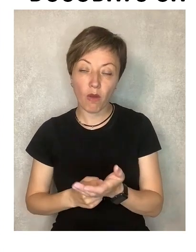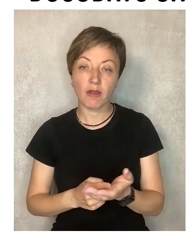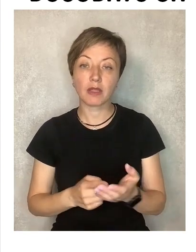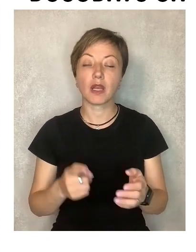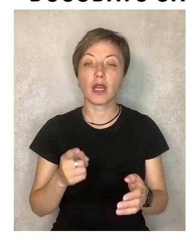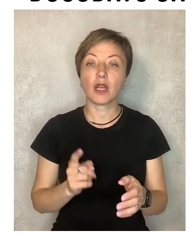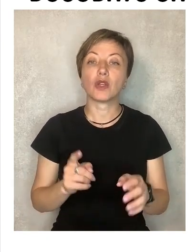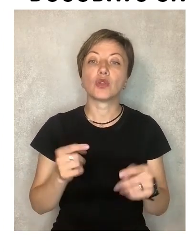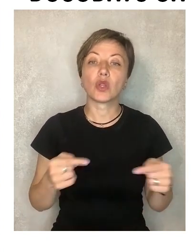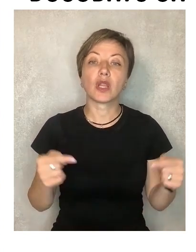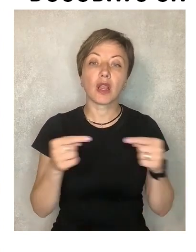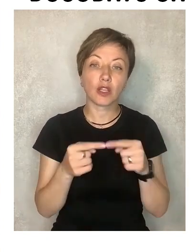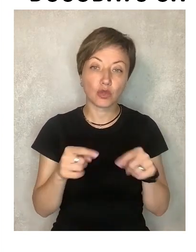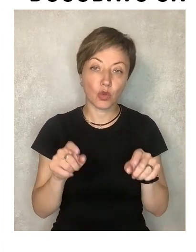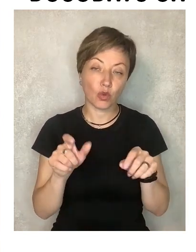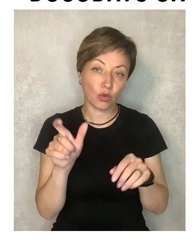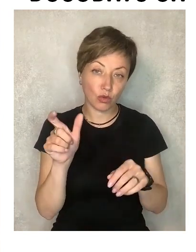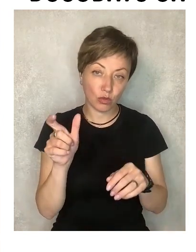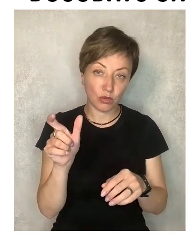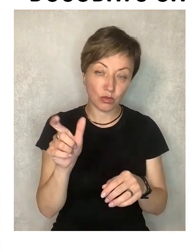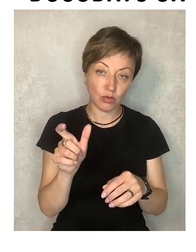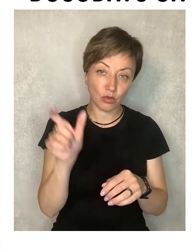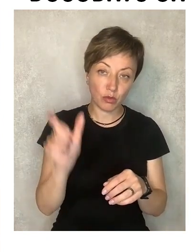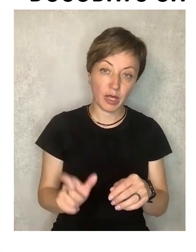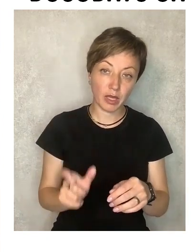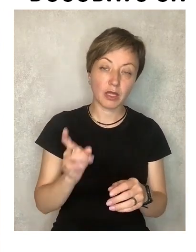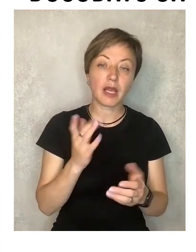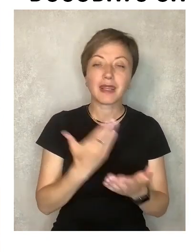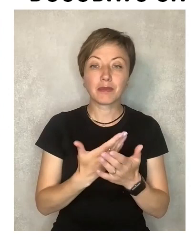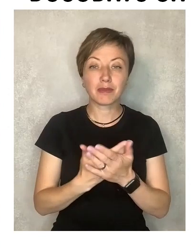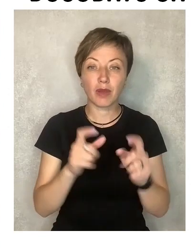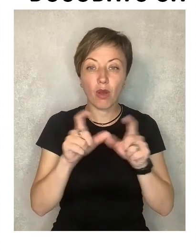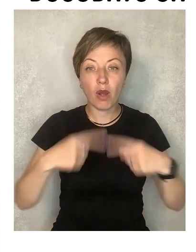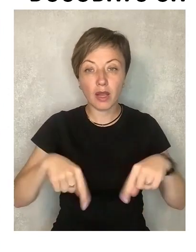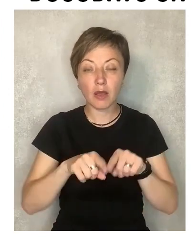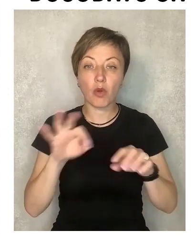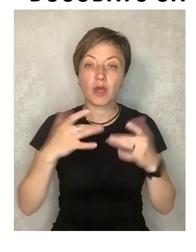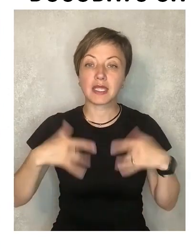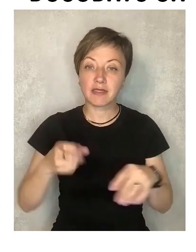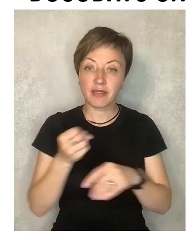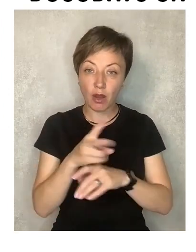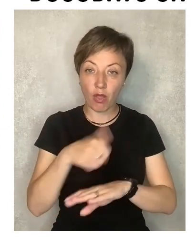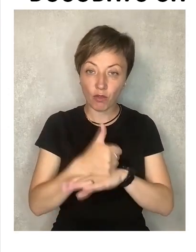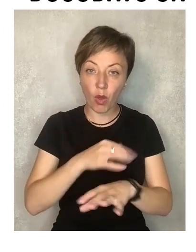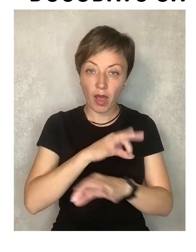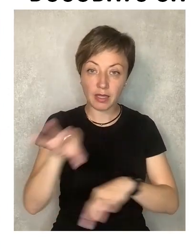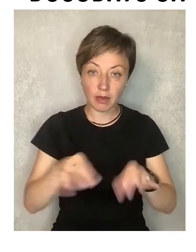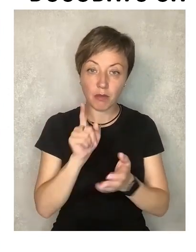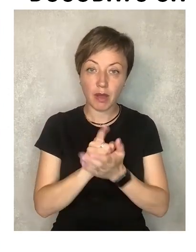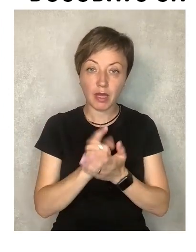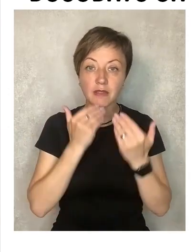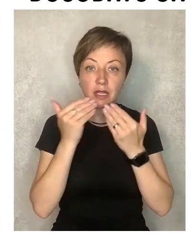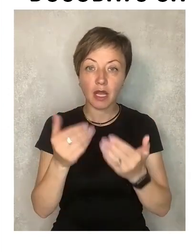належного суб'єкта. Тобто, треба розуміти, якщо ви звертаєтесь там про звільнення головного архітектора, то ви маєте звертатись до